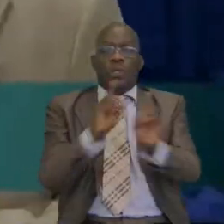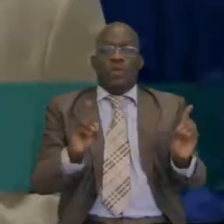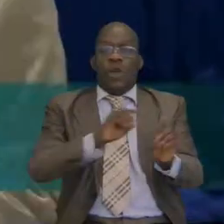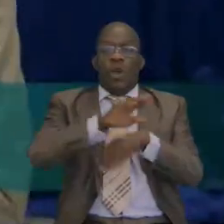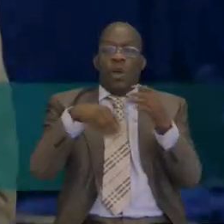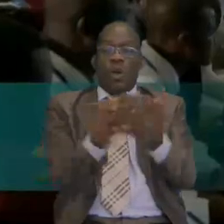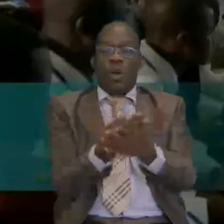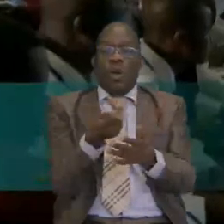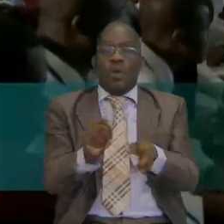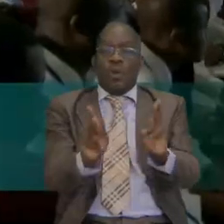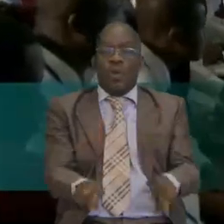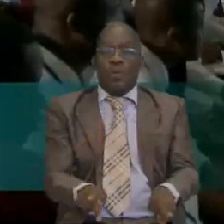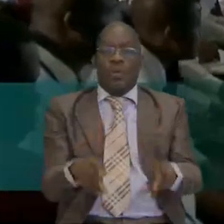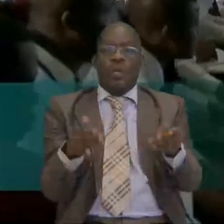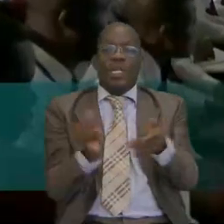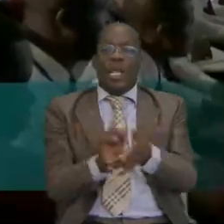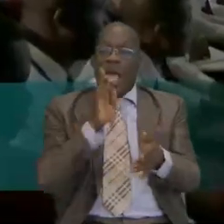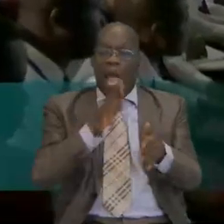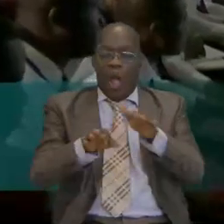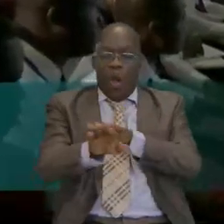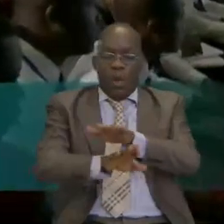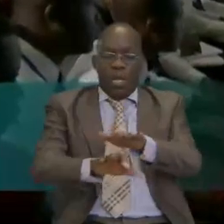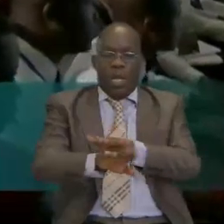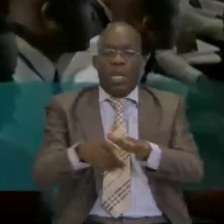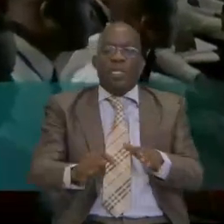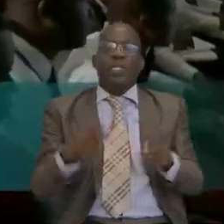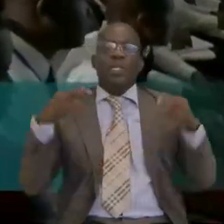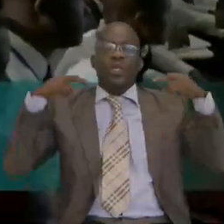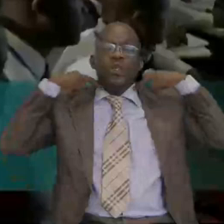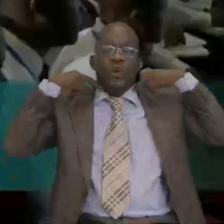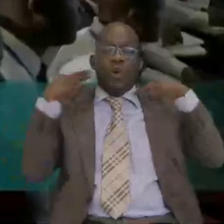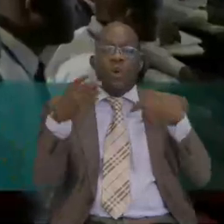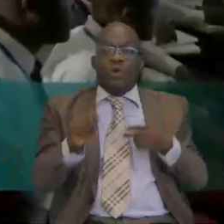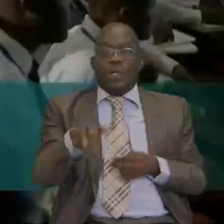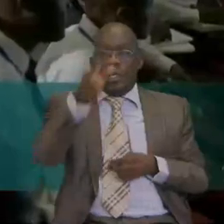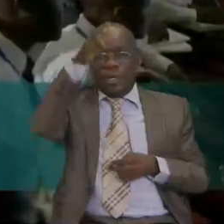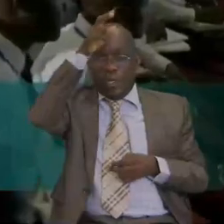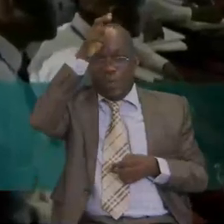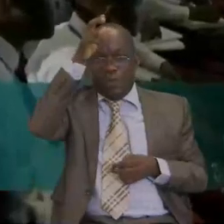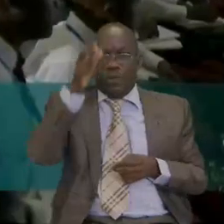Délivrer tous ceux-là qui sont sous les jougs du diable.